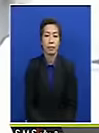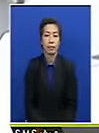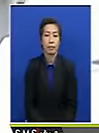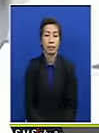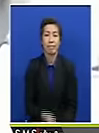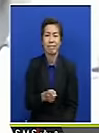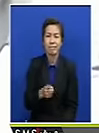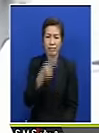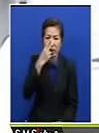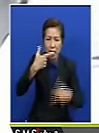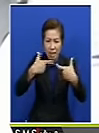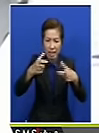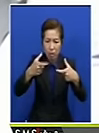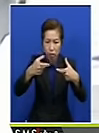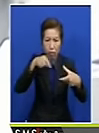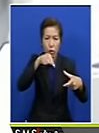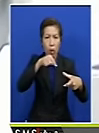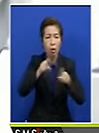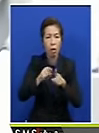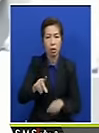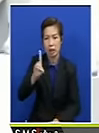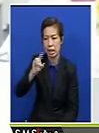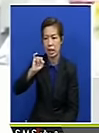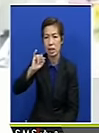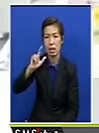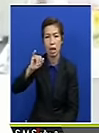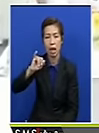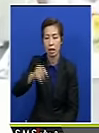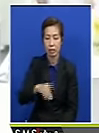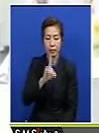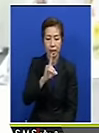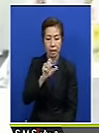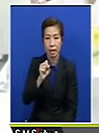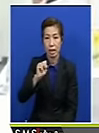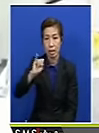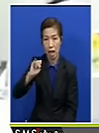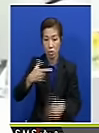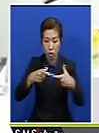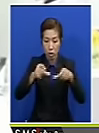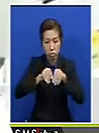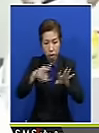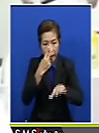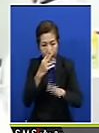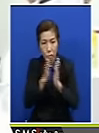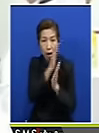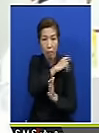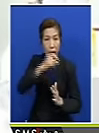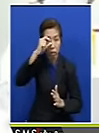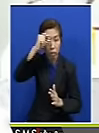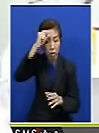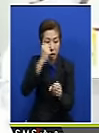ในที่คลิปจาก DSI แล้วเห็นว่าพระเดชพระคุณหลวงพ่อยังมาประกอบพิธีกรรมได้นั้นเนี่ยเป็น